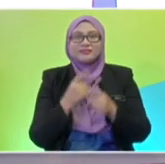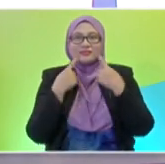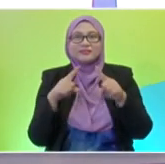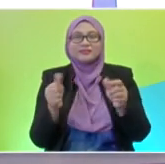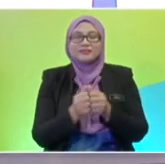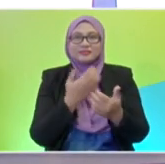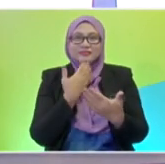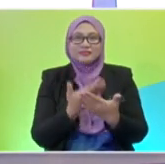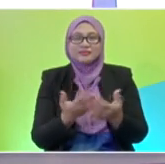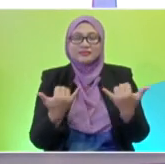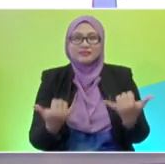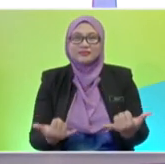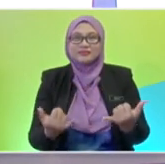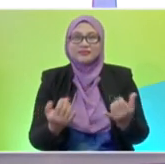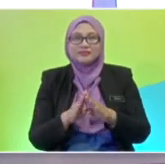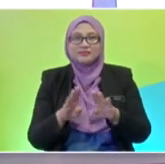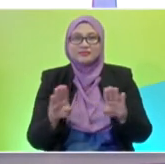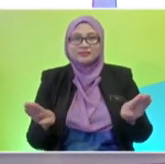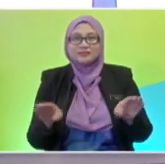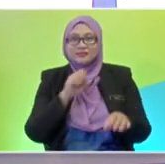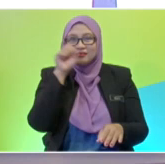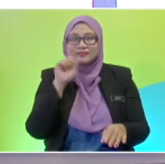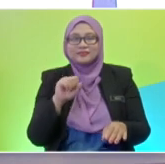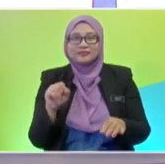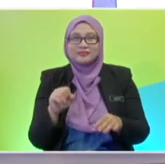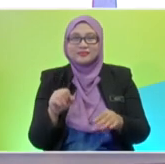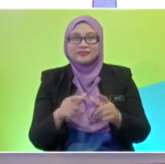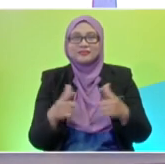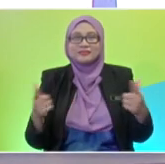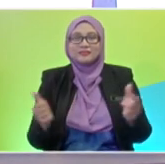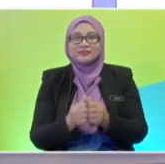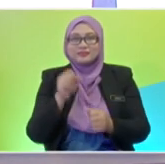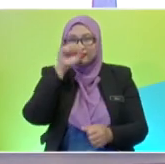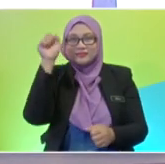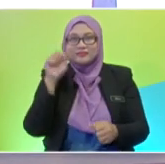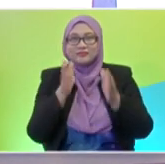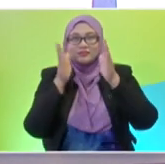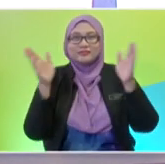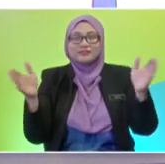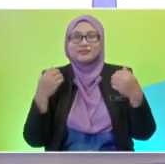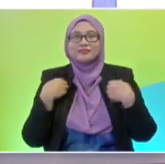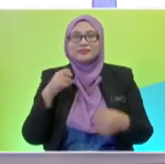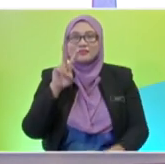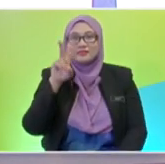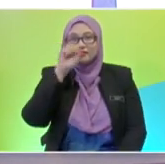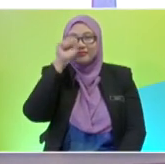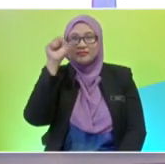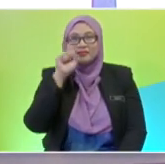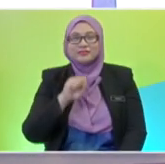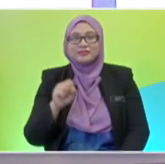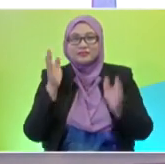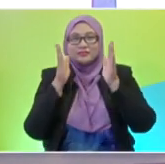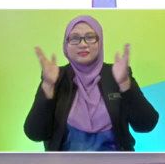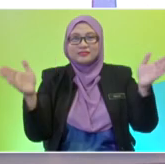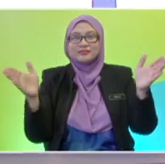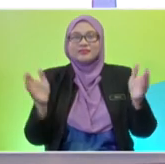kita buka Soalnya lebih luas dengan persoalan percapai Baik murid-murid ada dua soalnya ada